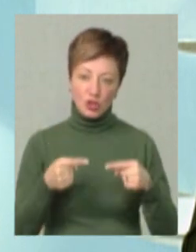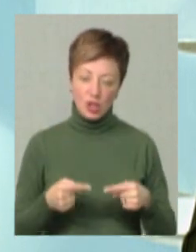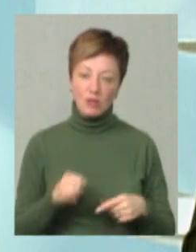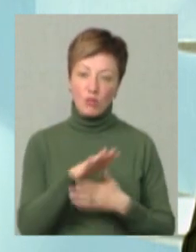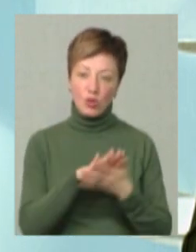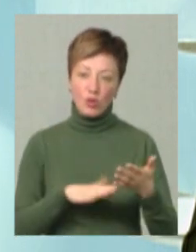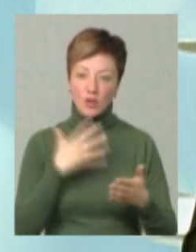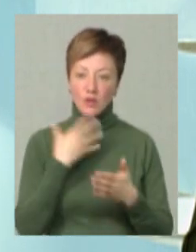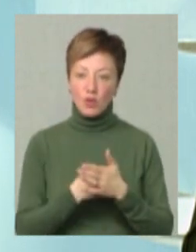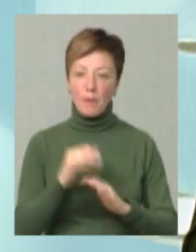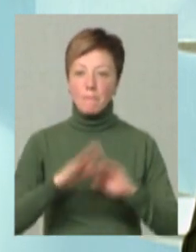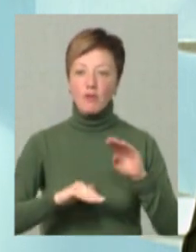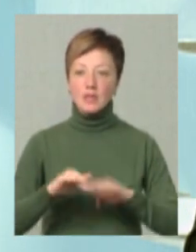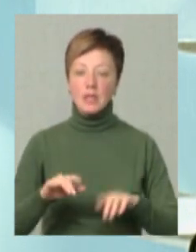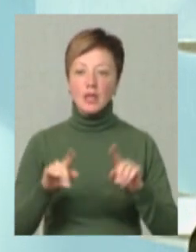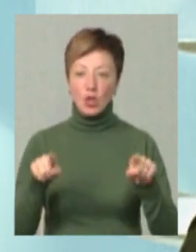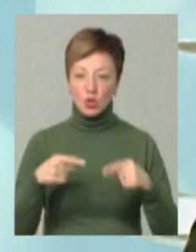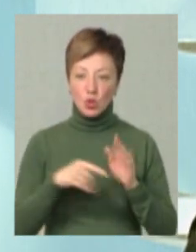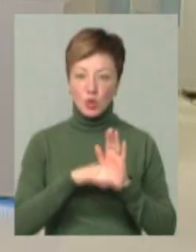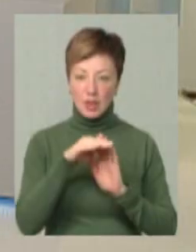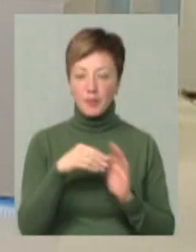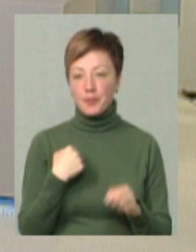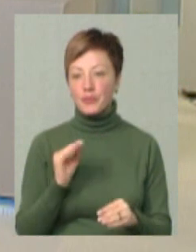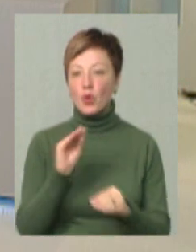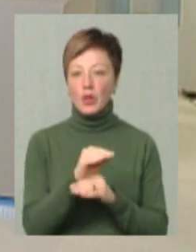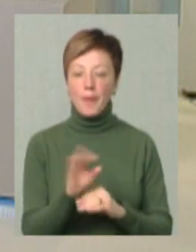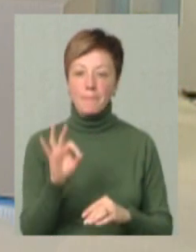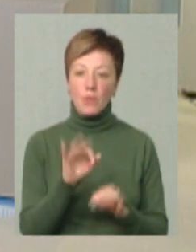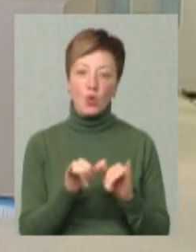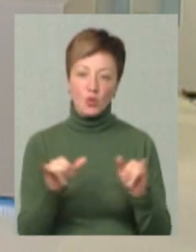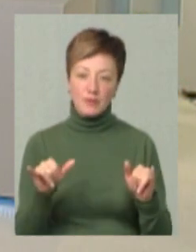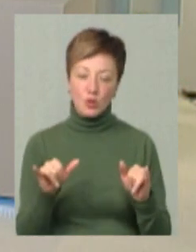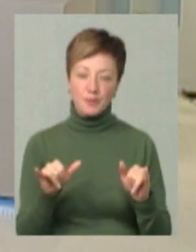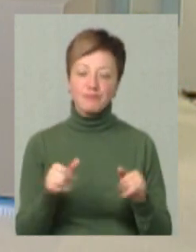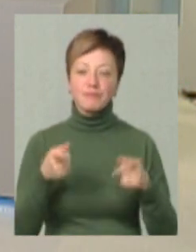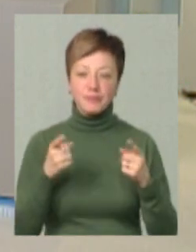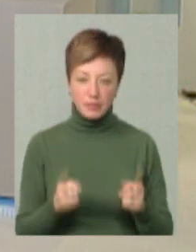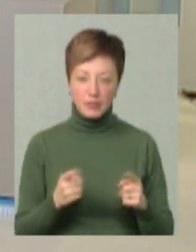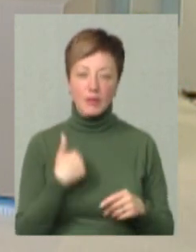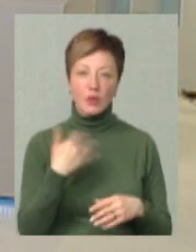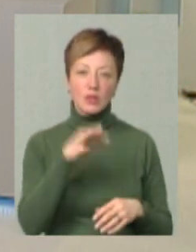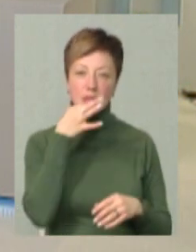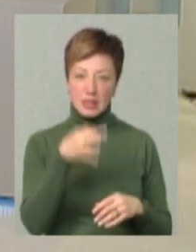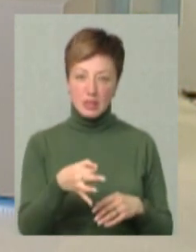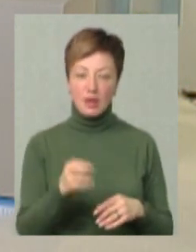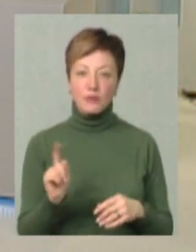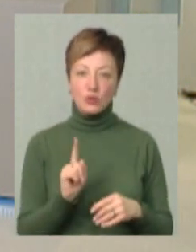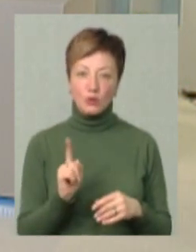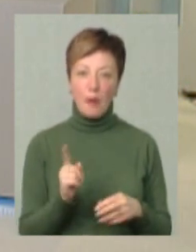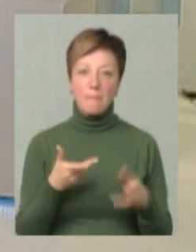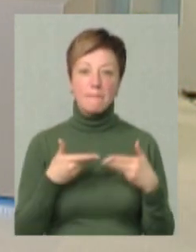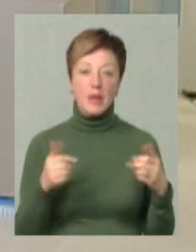і продовжувати своє професійне зростання. Давайте я додам з приводу розвитку. Дійсно, як я вже сказав, що